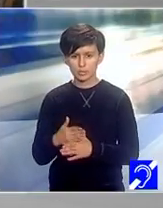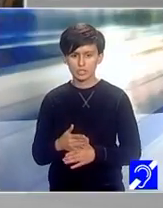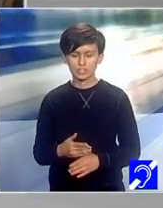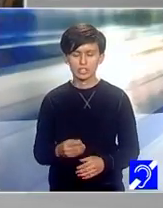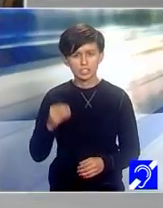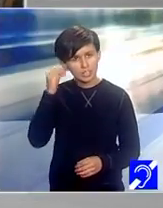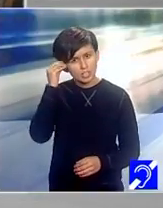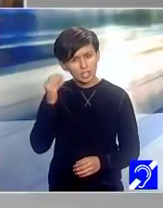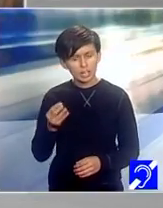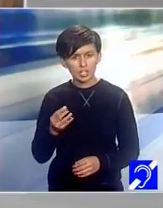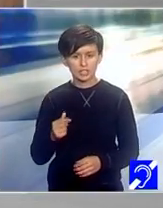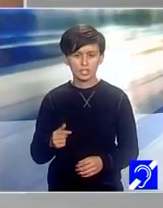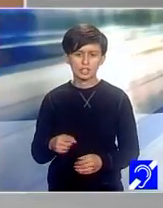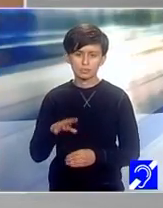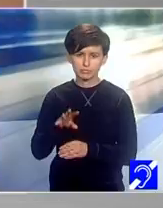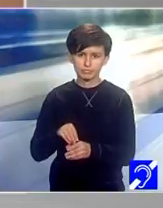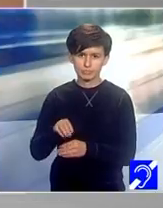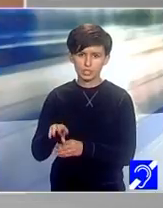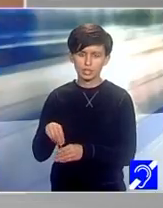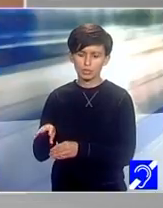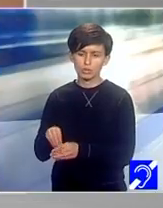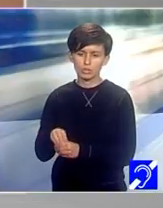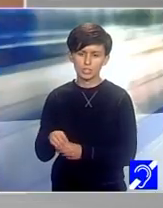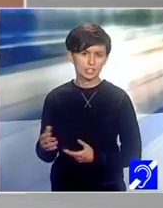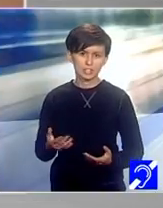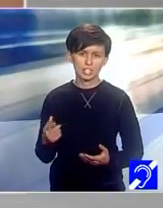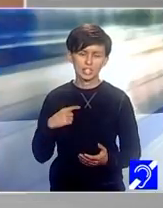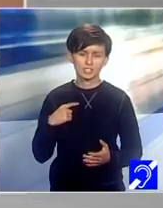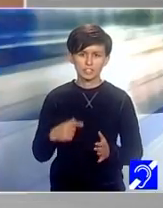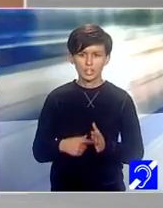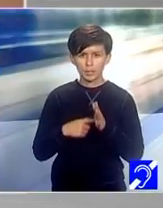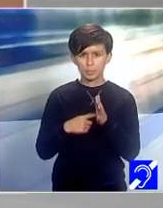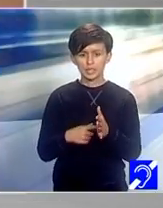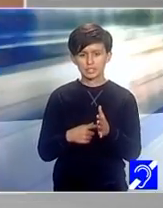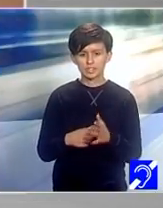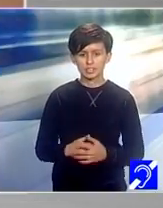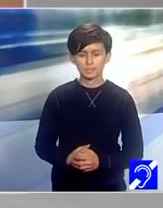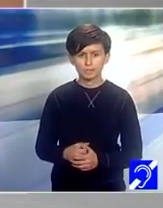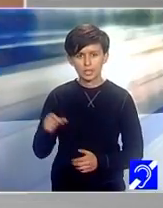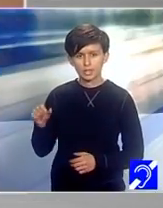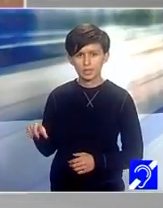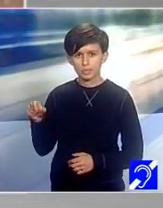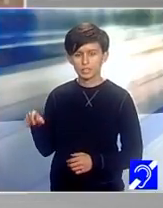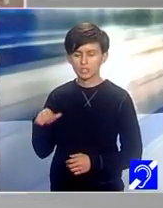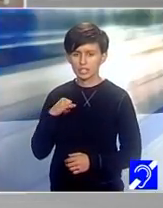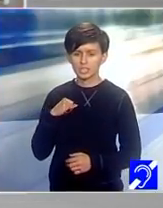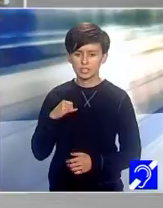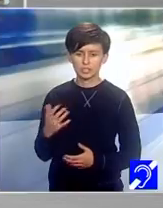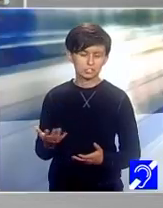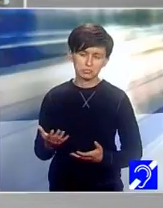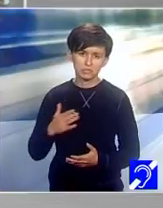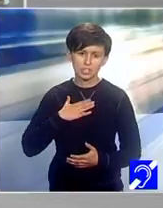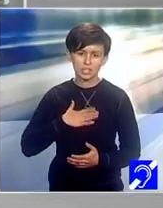a crea o colecție care să fie doar expusă și promovată. Iar cei interesați, celor cărora le